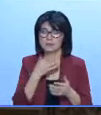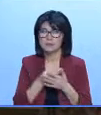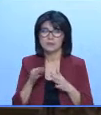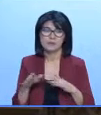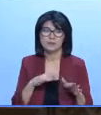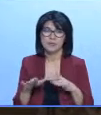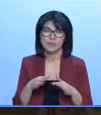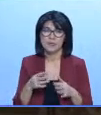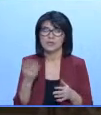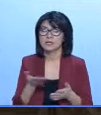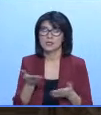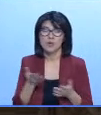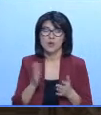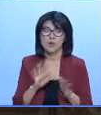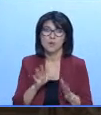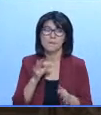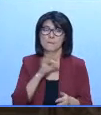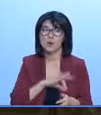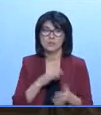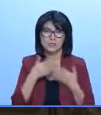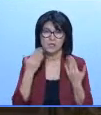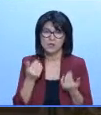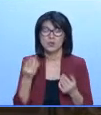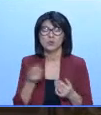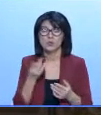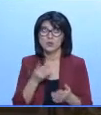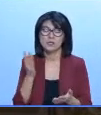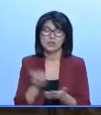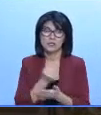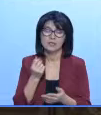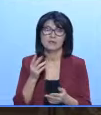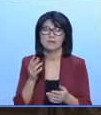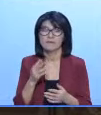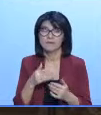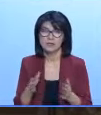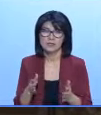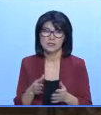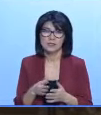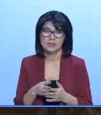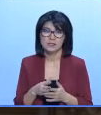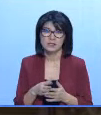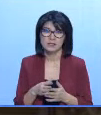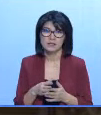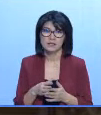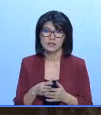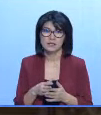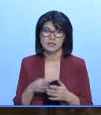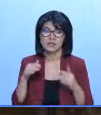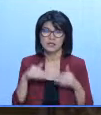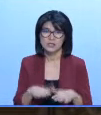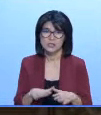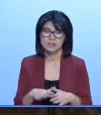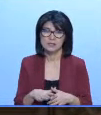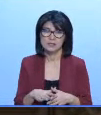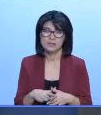еш пайда жоқ. Нақты мәселелермен айналысып, барлығының шешімін табуға тұрысуларыңызға жет. Завтра они... Пример такой, как